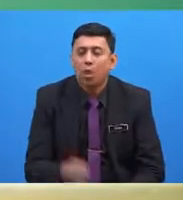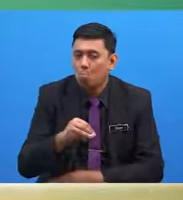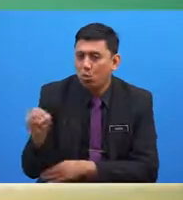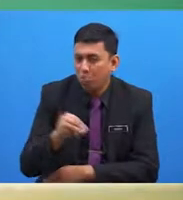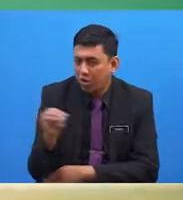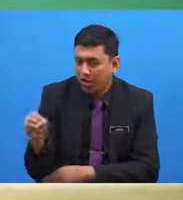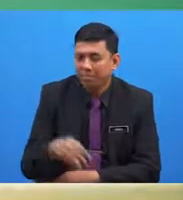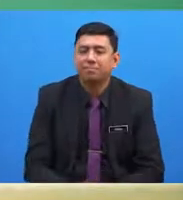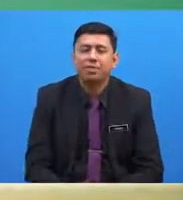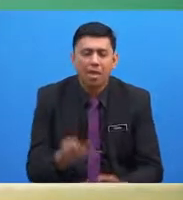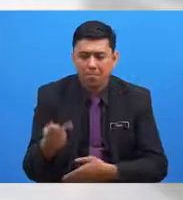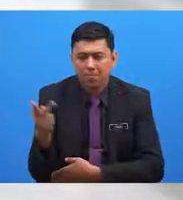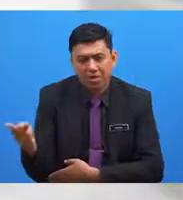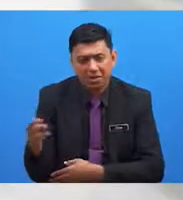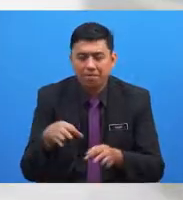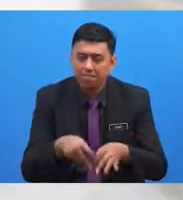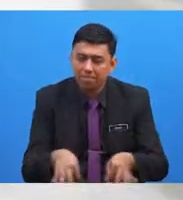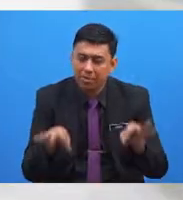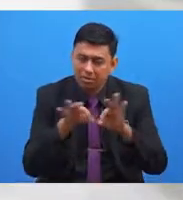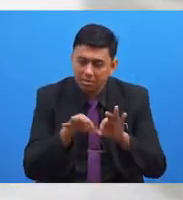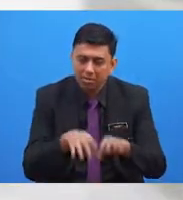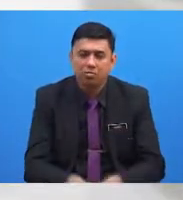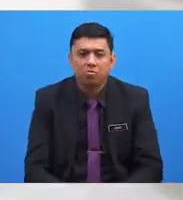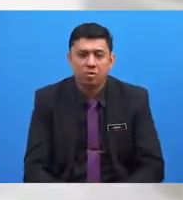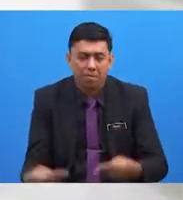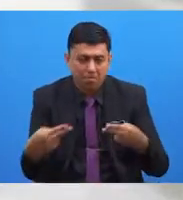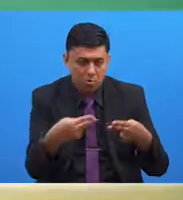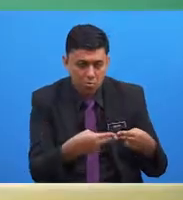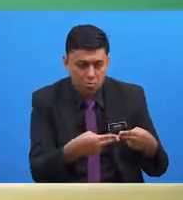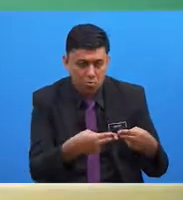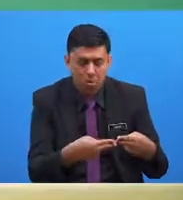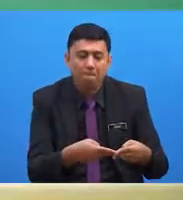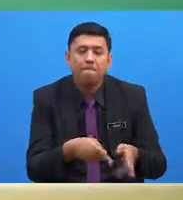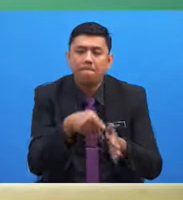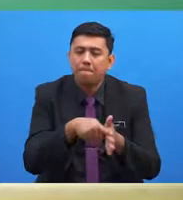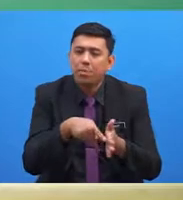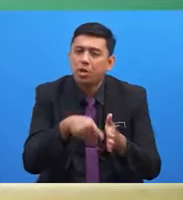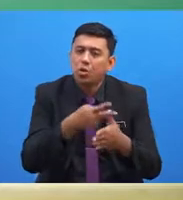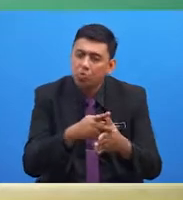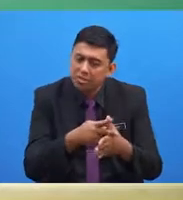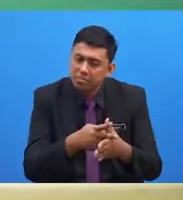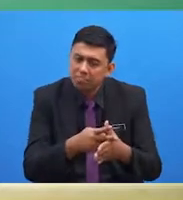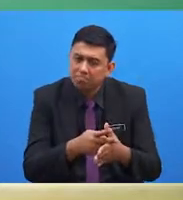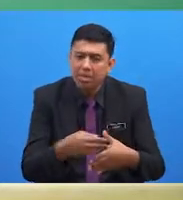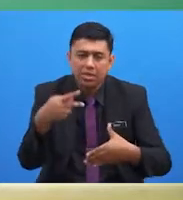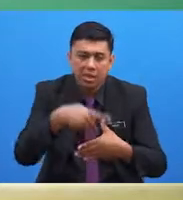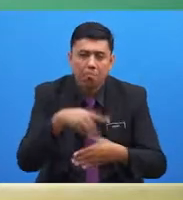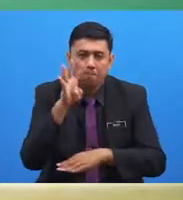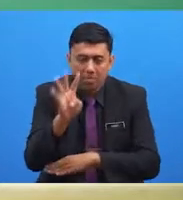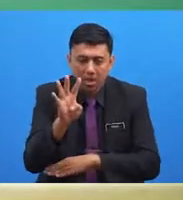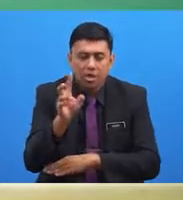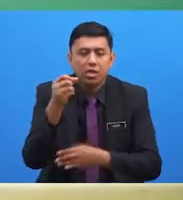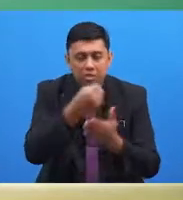Murid-murid, perkara penting mengenai perhubungan antara perkongsi terkandung dalam bahagian 4, Seksyen